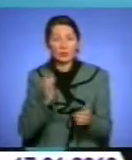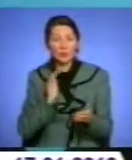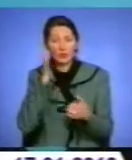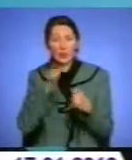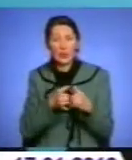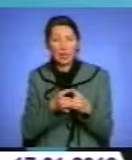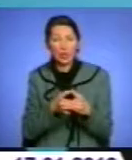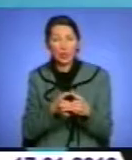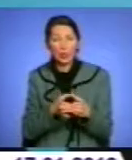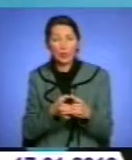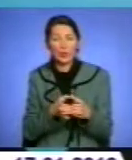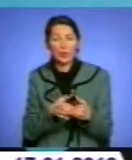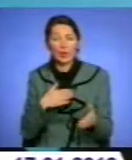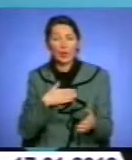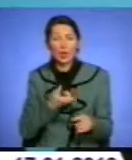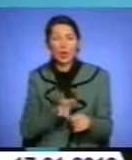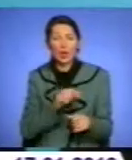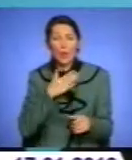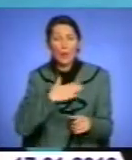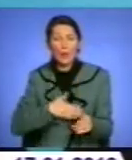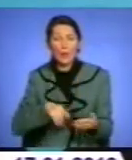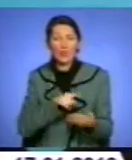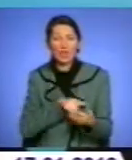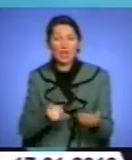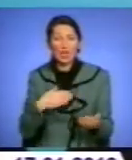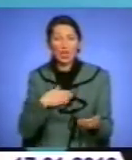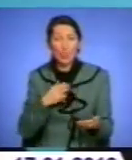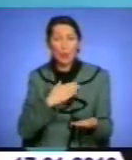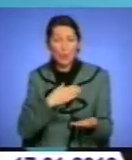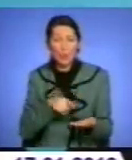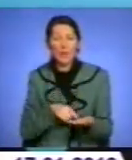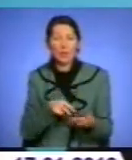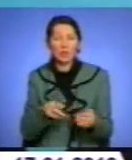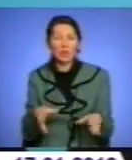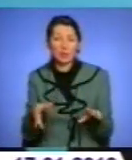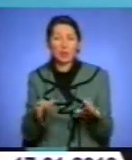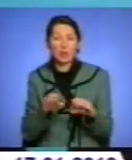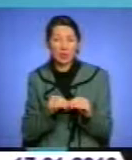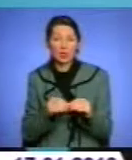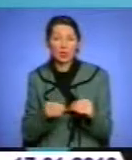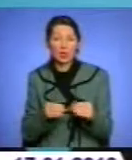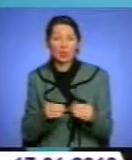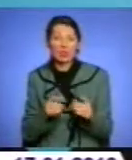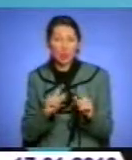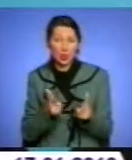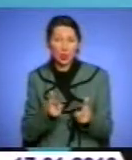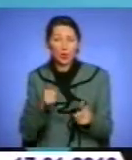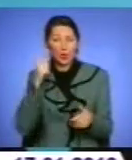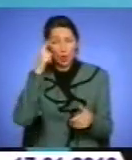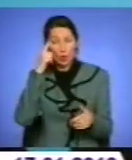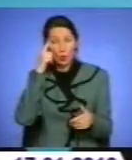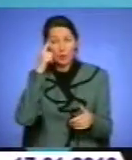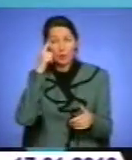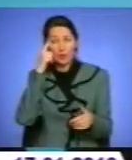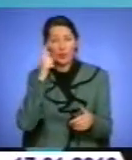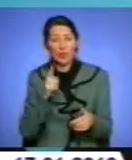І знаєте, дуже приємно відзначити те, що ми дійшли консенсусу, що ми дійшли спільної думки, спільної